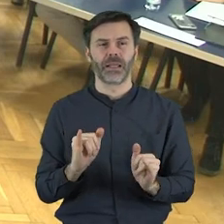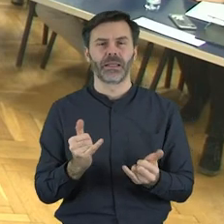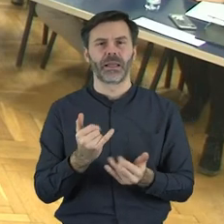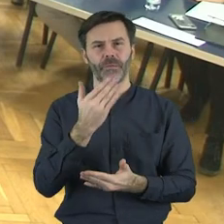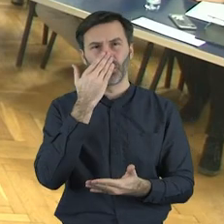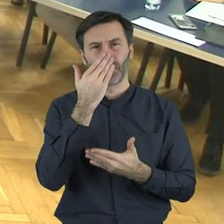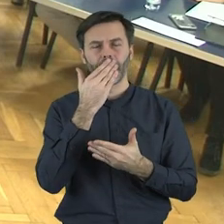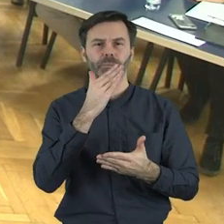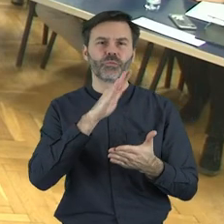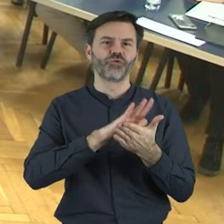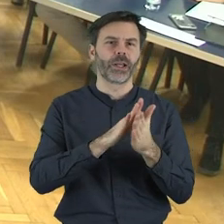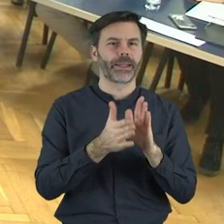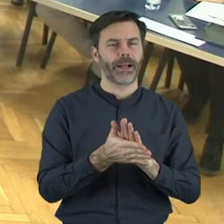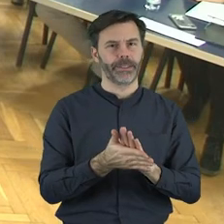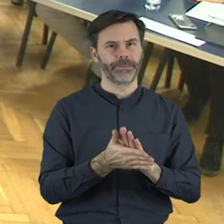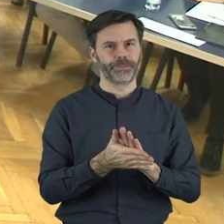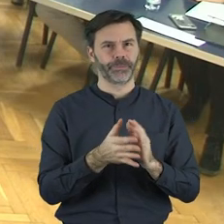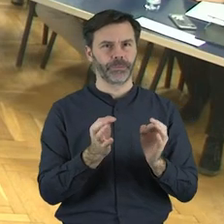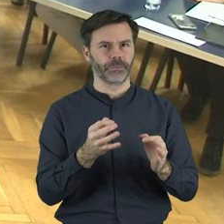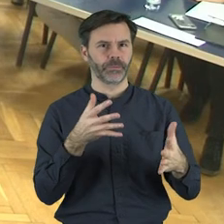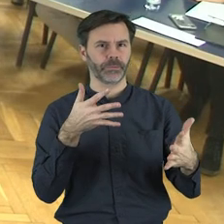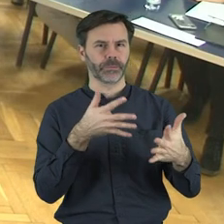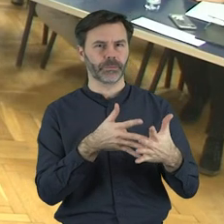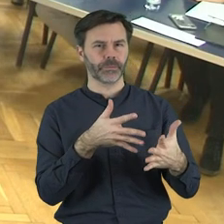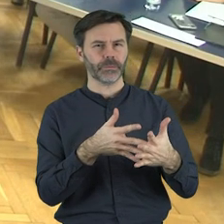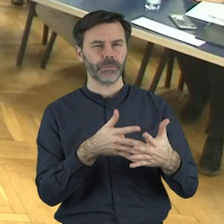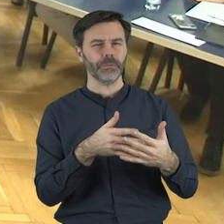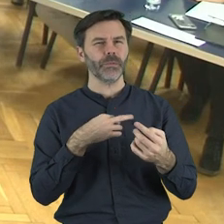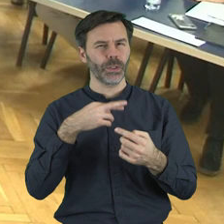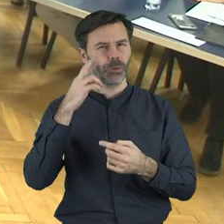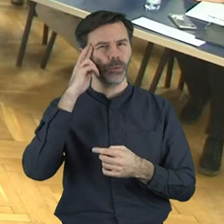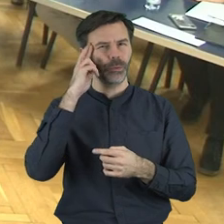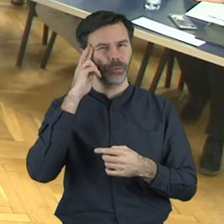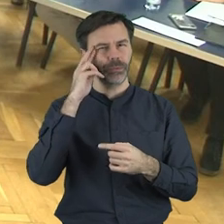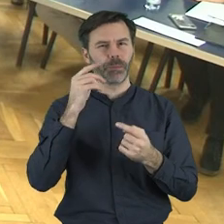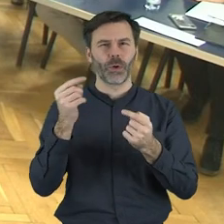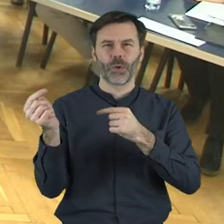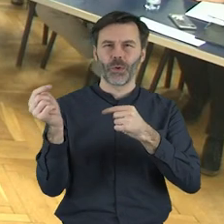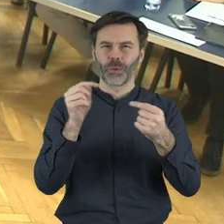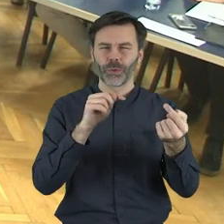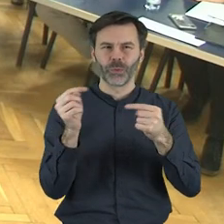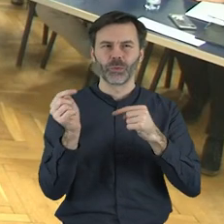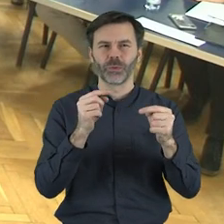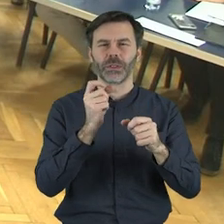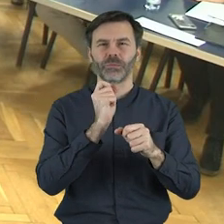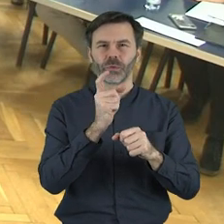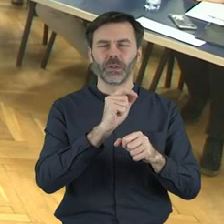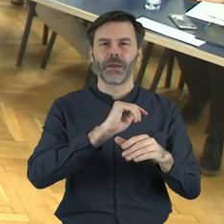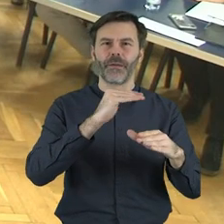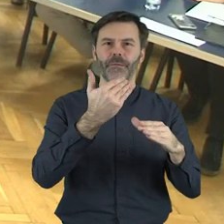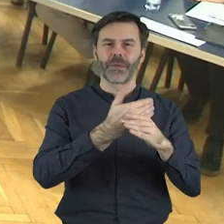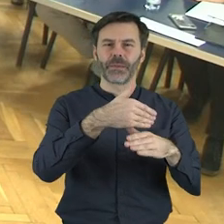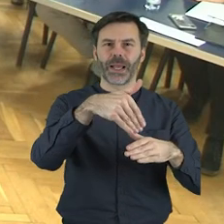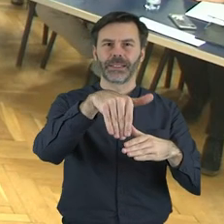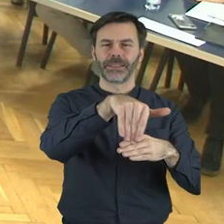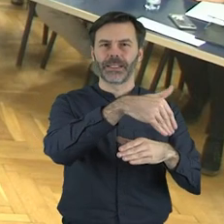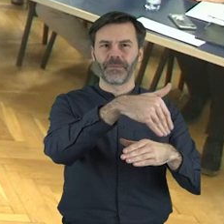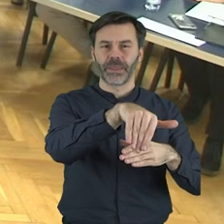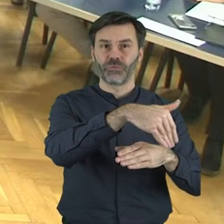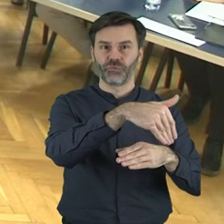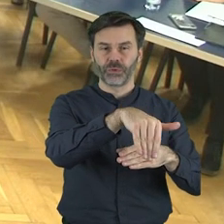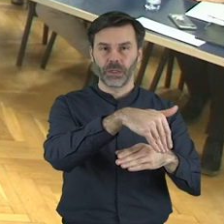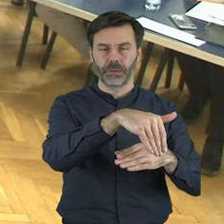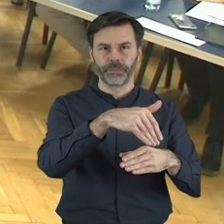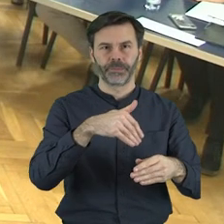rozmów z podmiotem zewnętrznym, które mogłyby przyjąć kontynuację